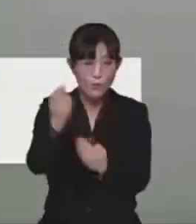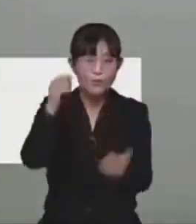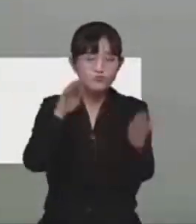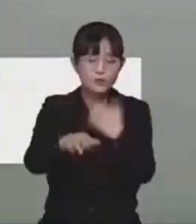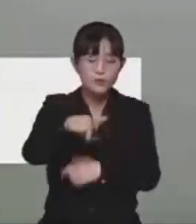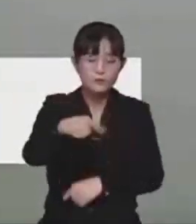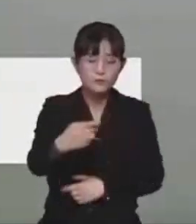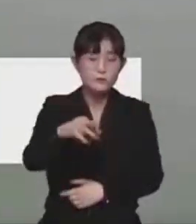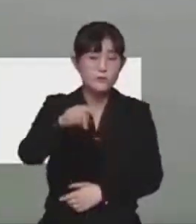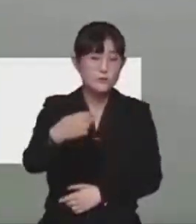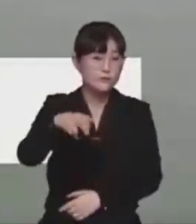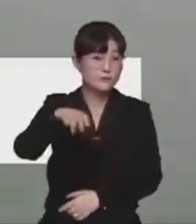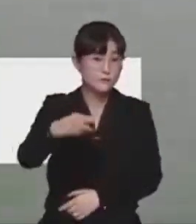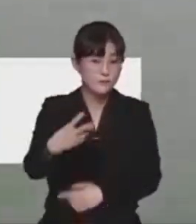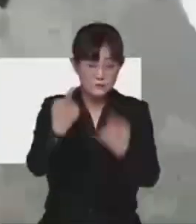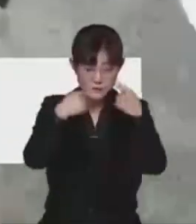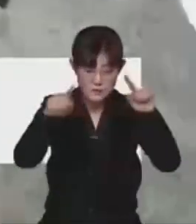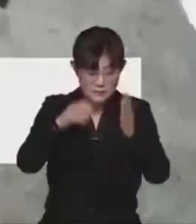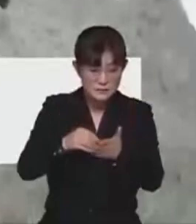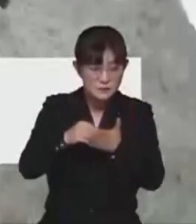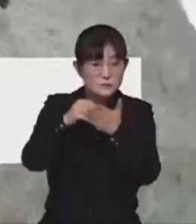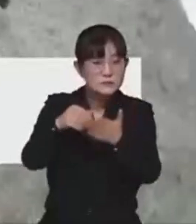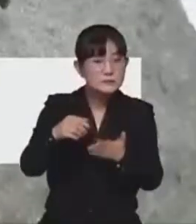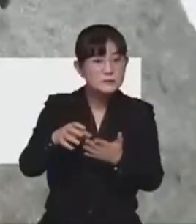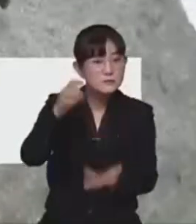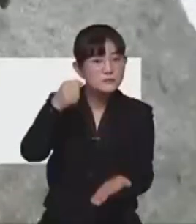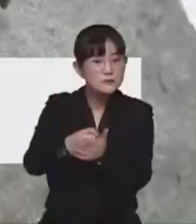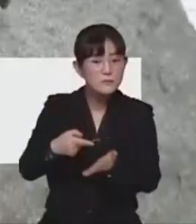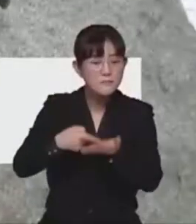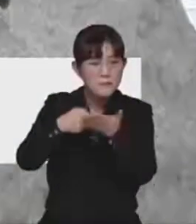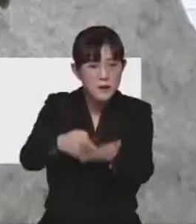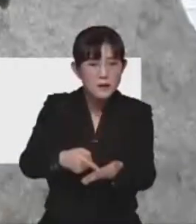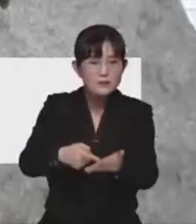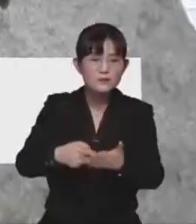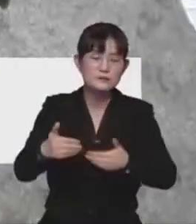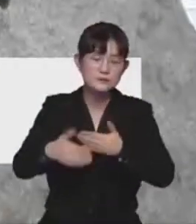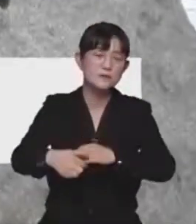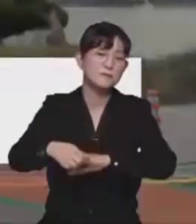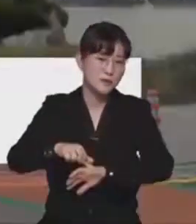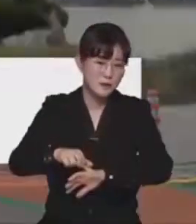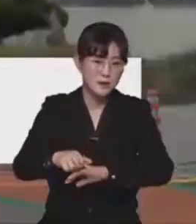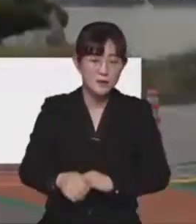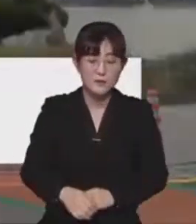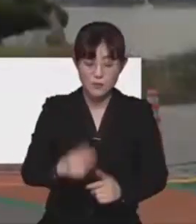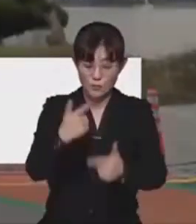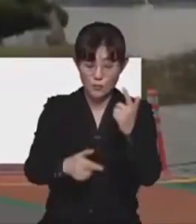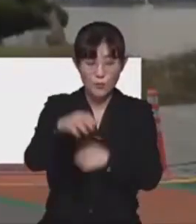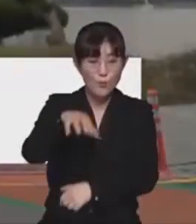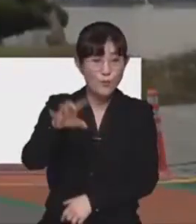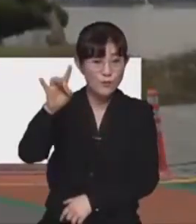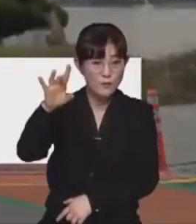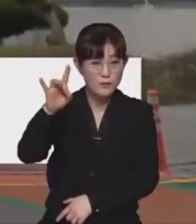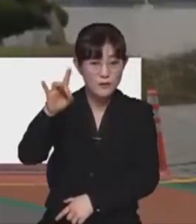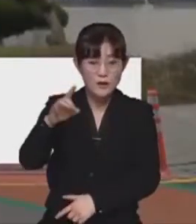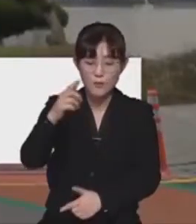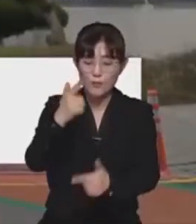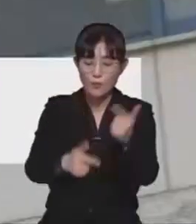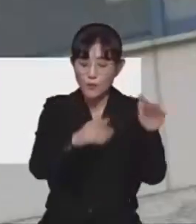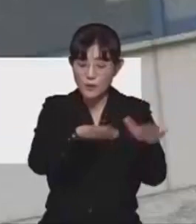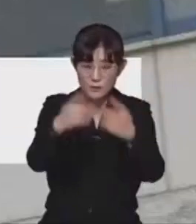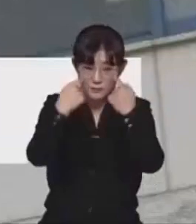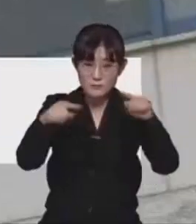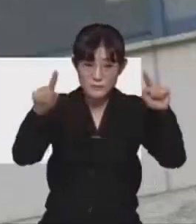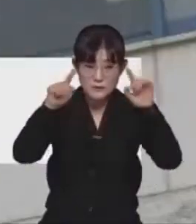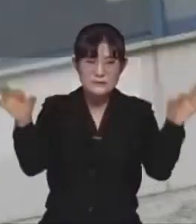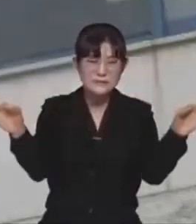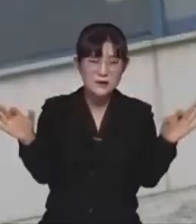계획도 차질이 불가피합니다. 목포에 있는 유일한 4년제 대학이 사라질 위기에 처한 목포시도